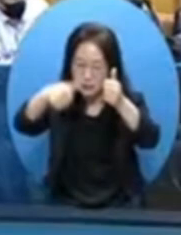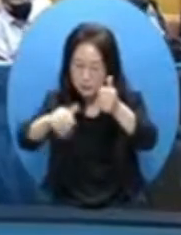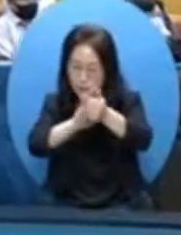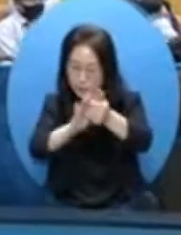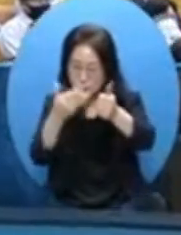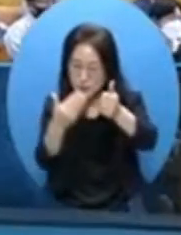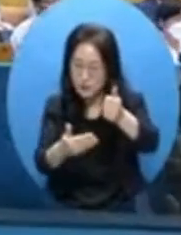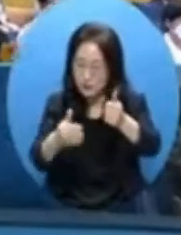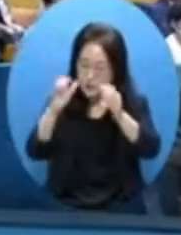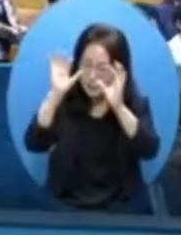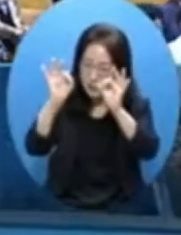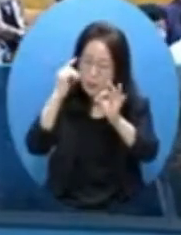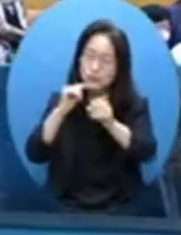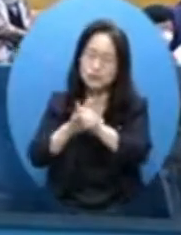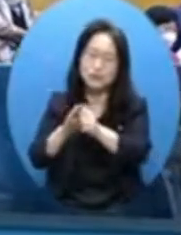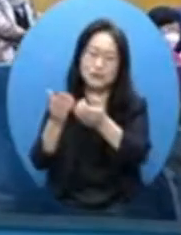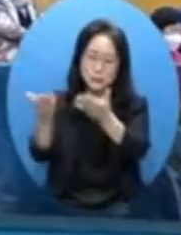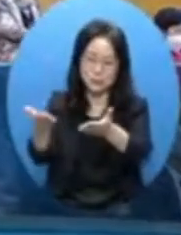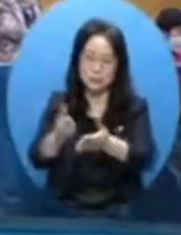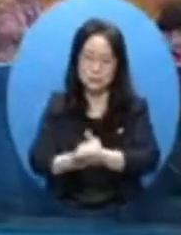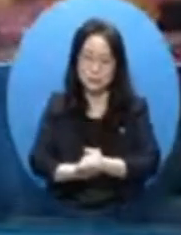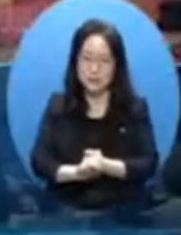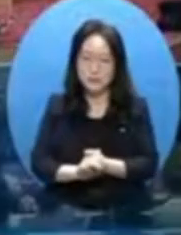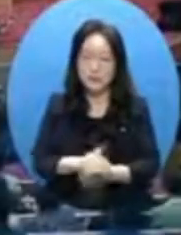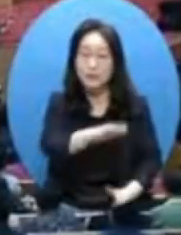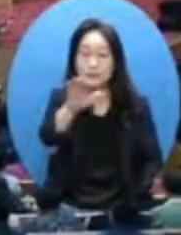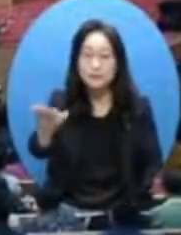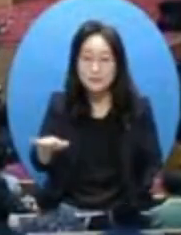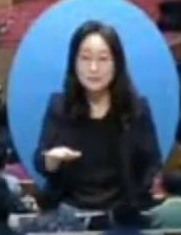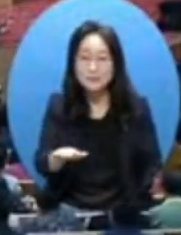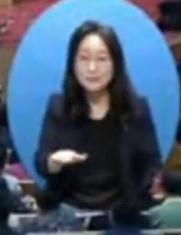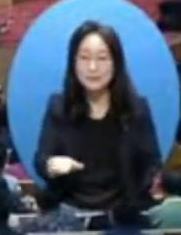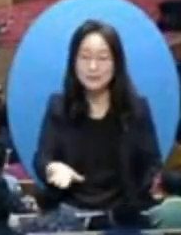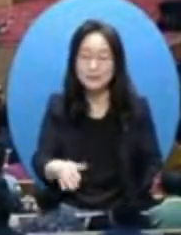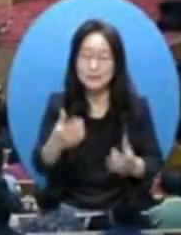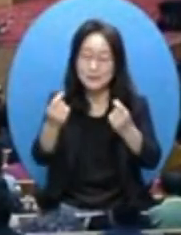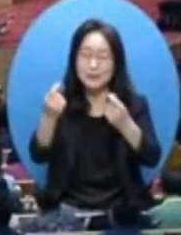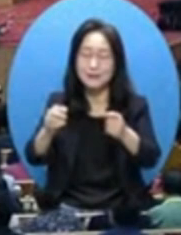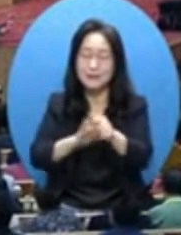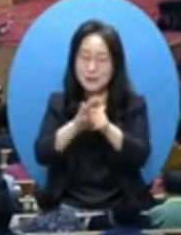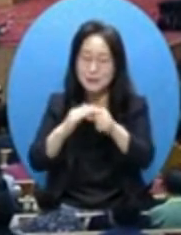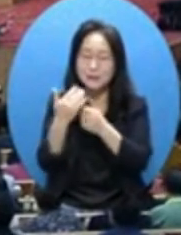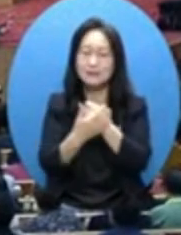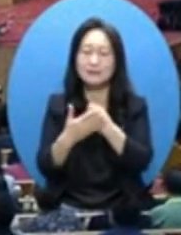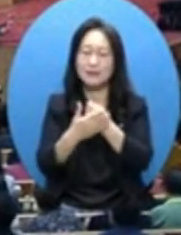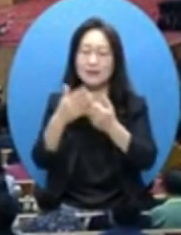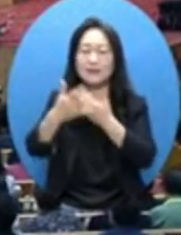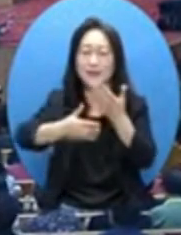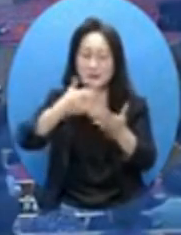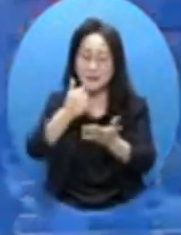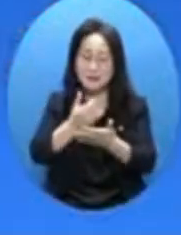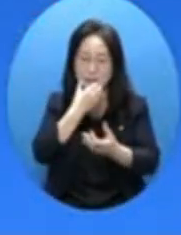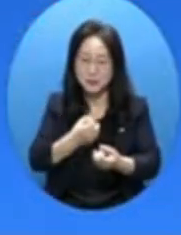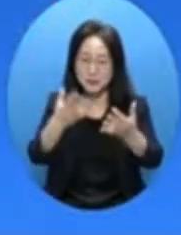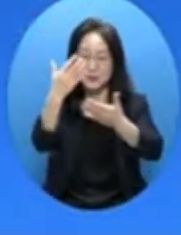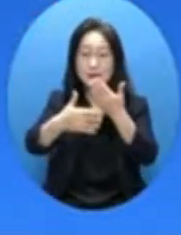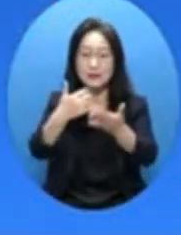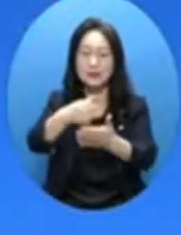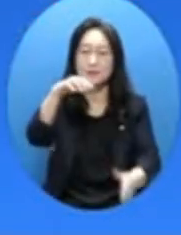긍휼히 여기시나니. 그러므로 이 어떤 사랑의 하나님, 은혜 하나님, 축복의 하나님